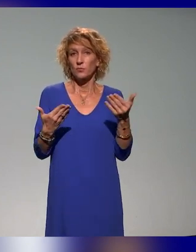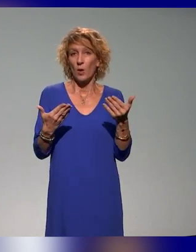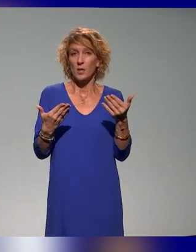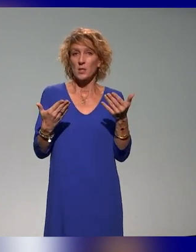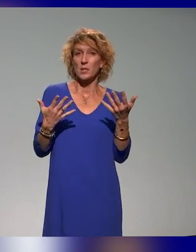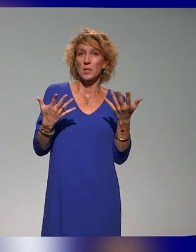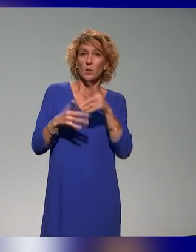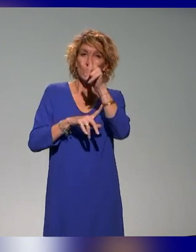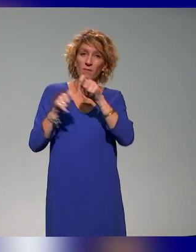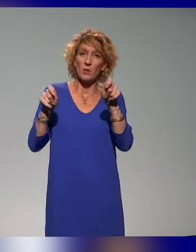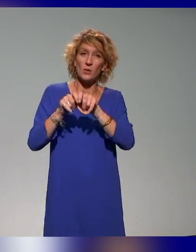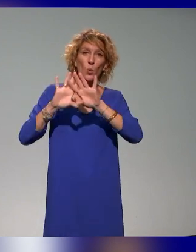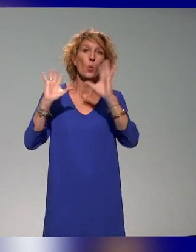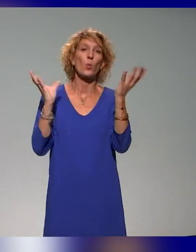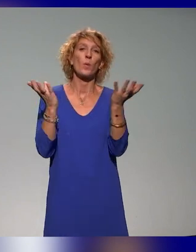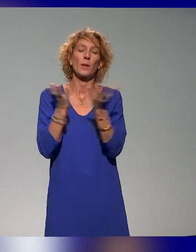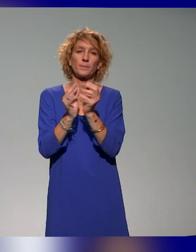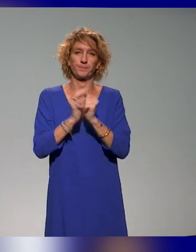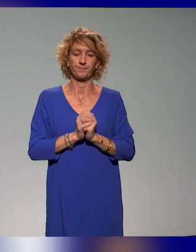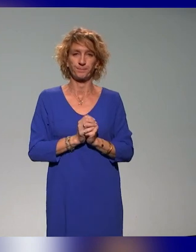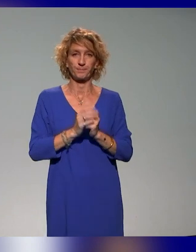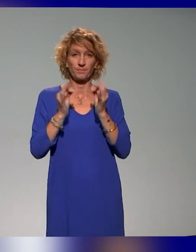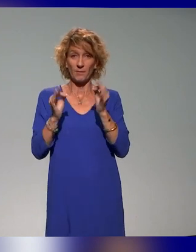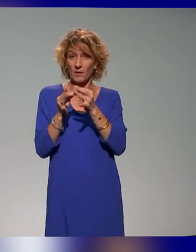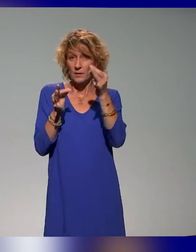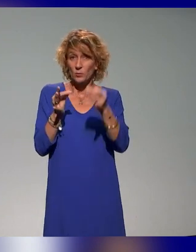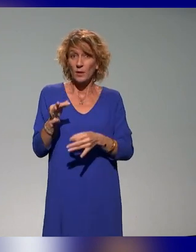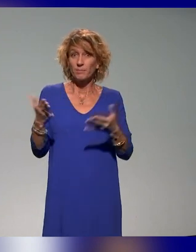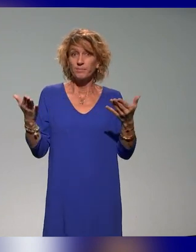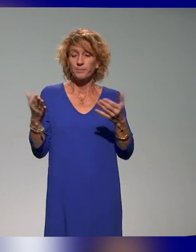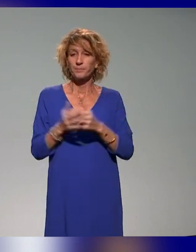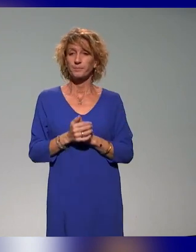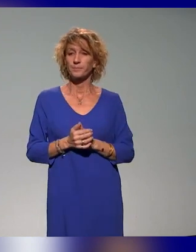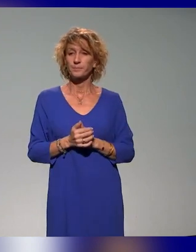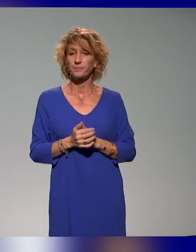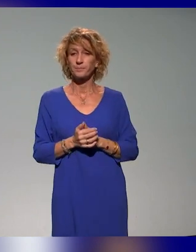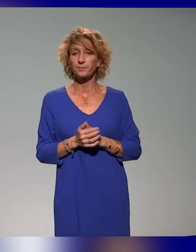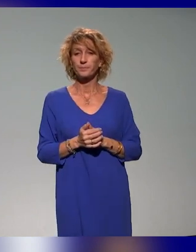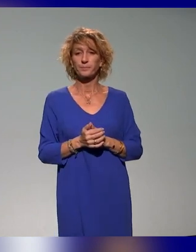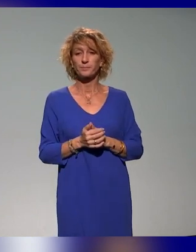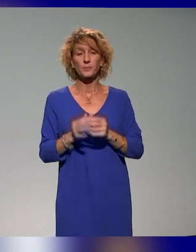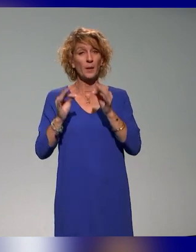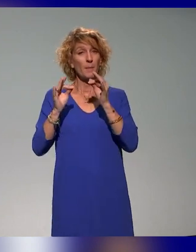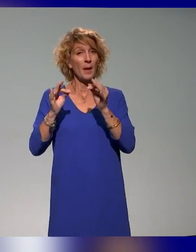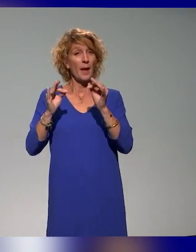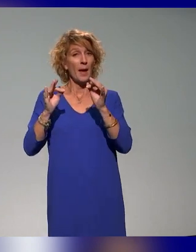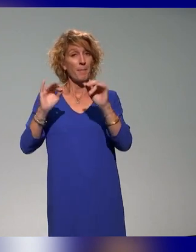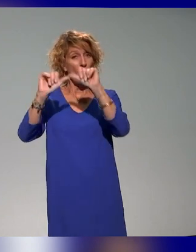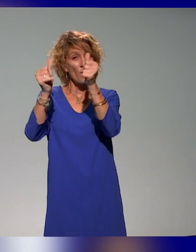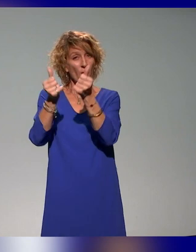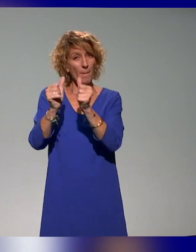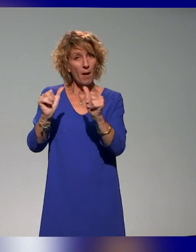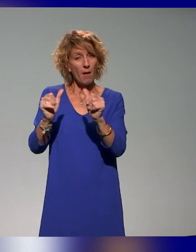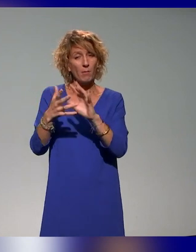globale. Alors, en termes de résultats, donc concernant les formats, donc petit rappel,